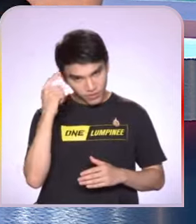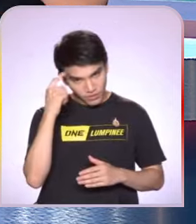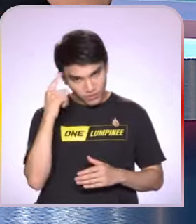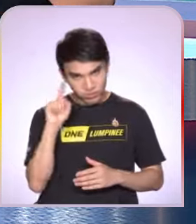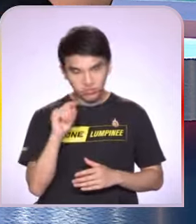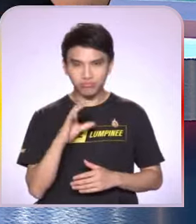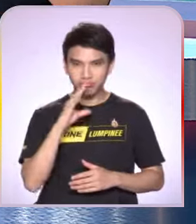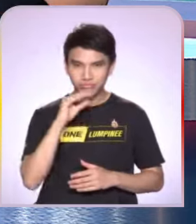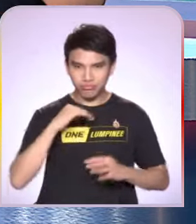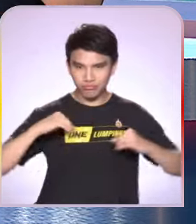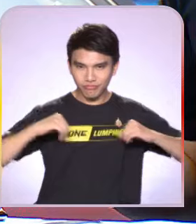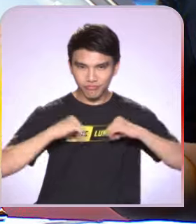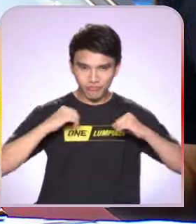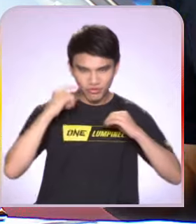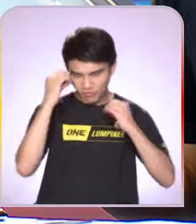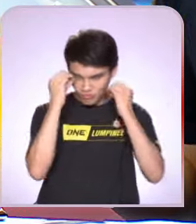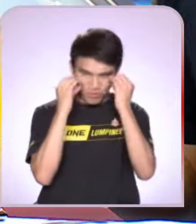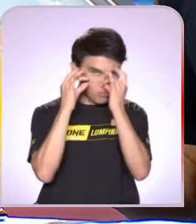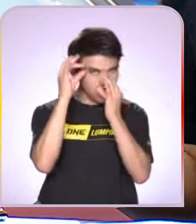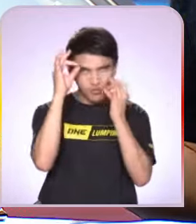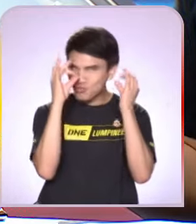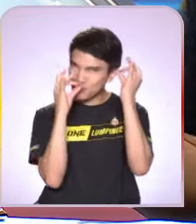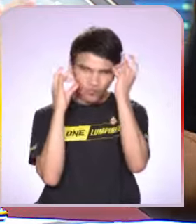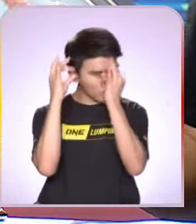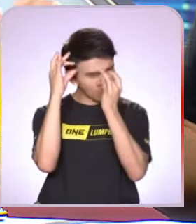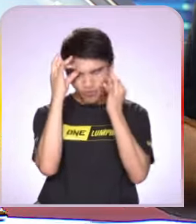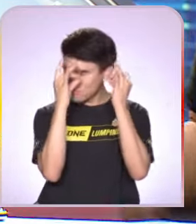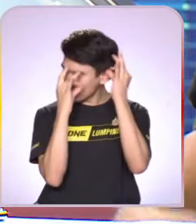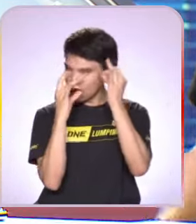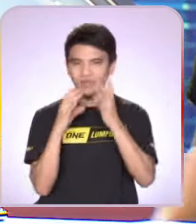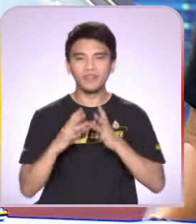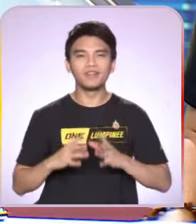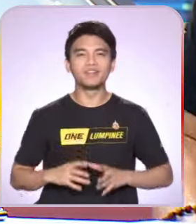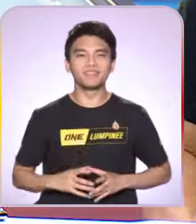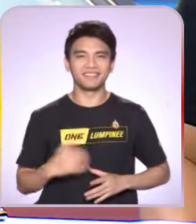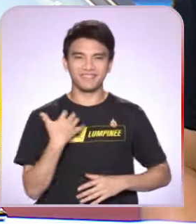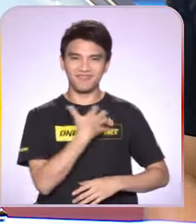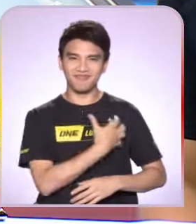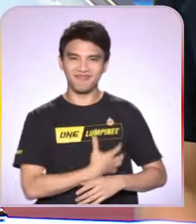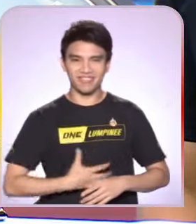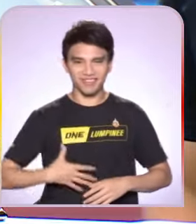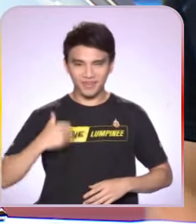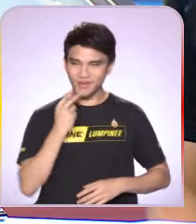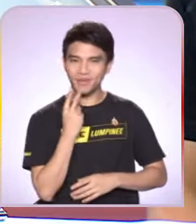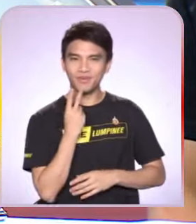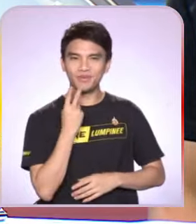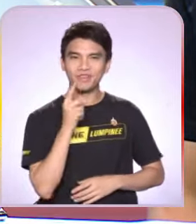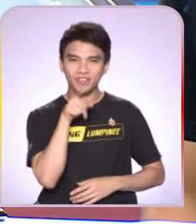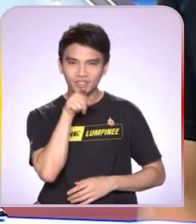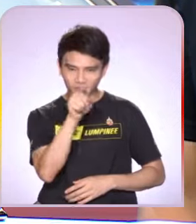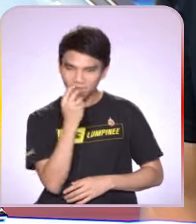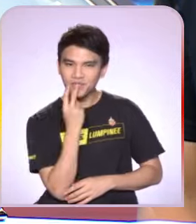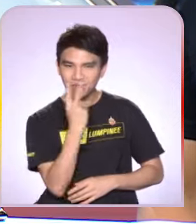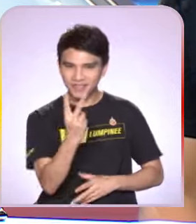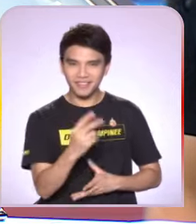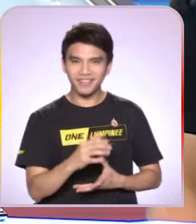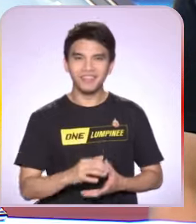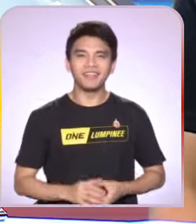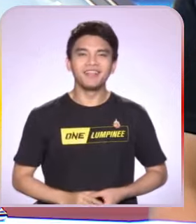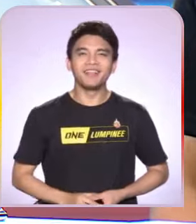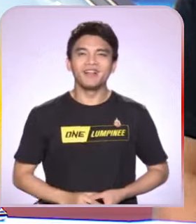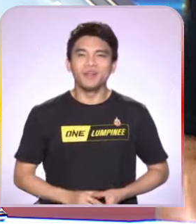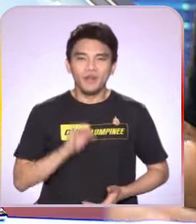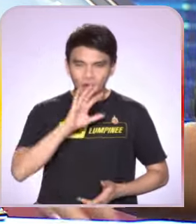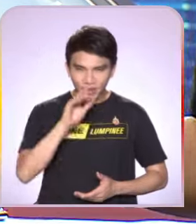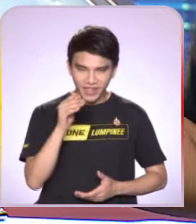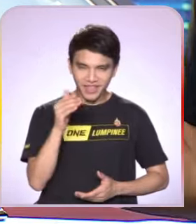หมพอเขาได้พูดเรื่องมวยตาเขาเป็นประกายปุ๊บปั๊บปิ๊บปั๊บเลยอ่ะ เขาอินมาก เชีย ร์ซุปเปอร์เล็กเออนะบ